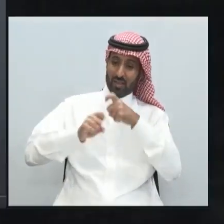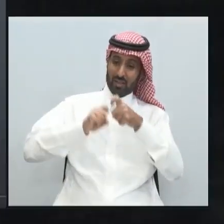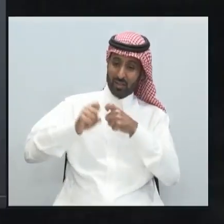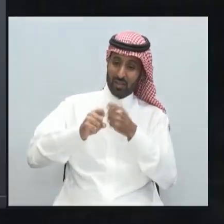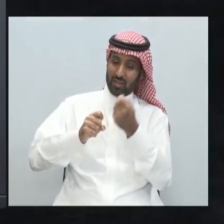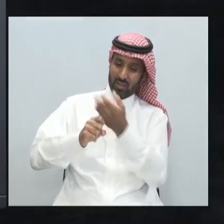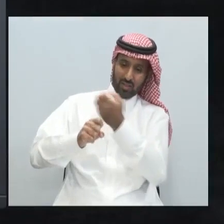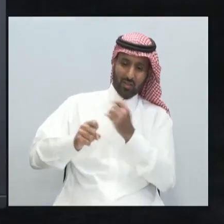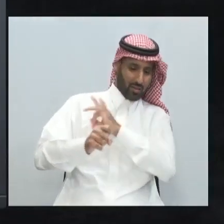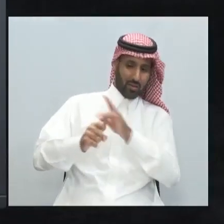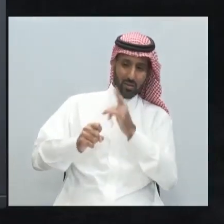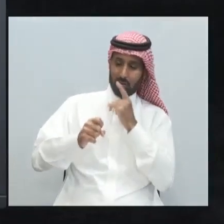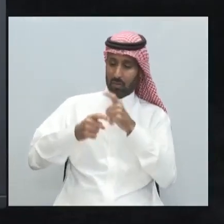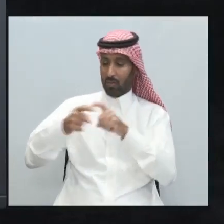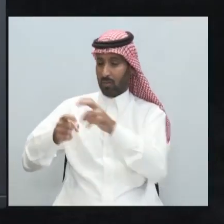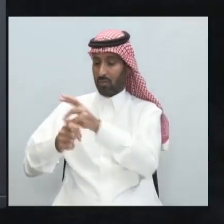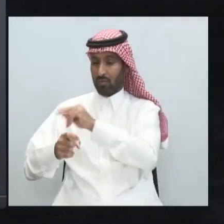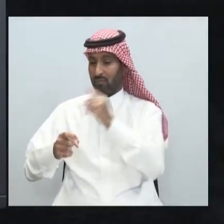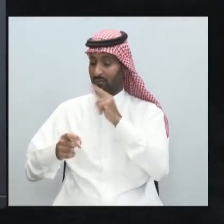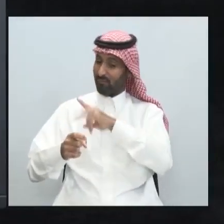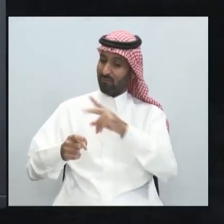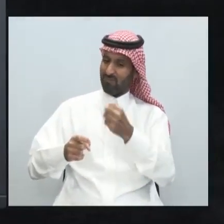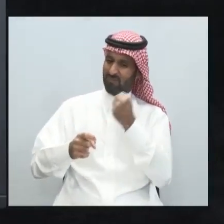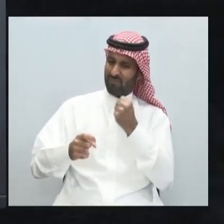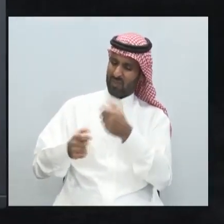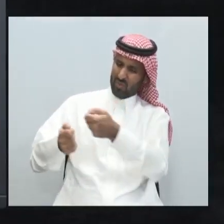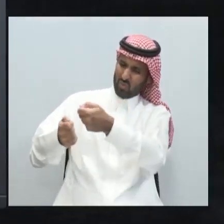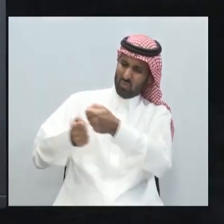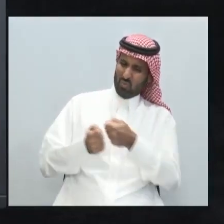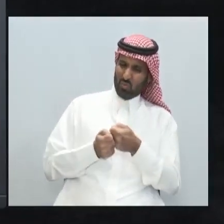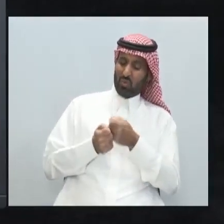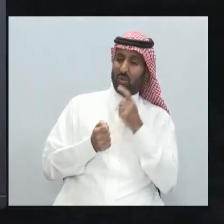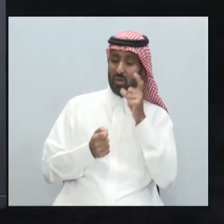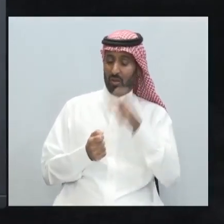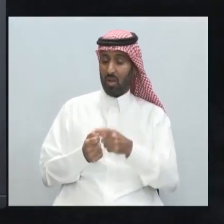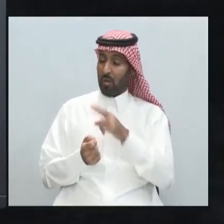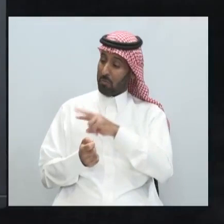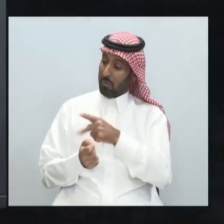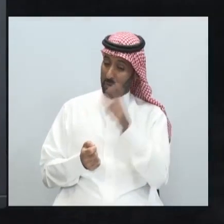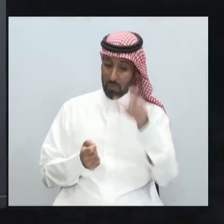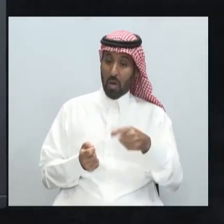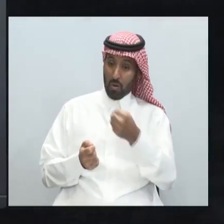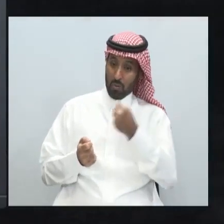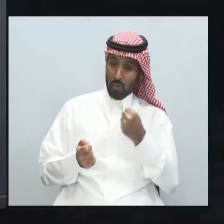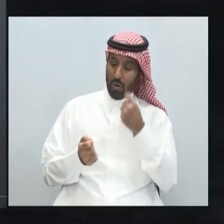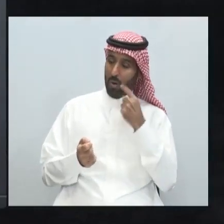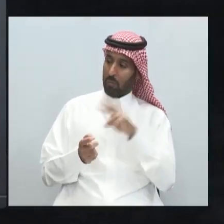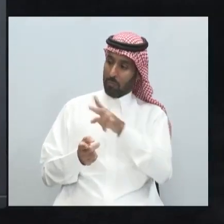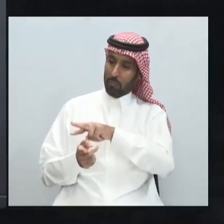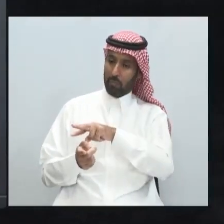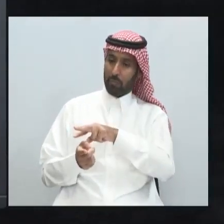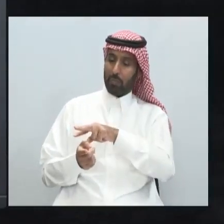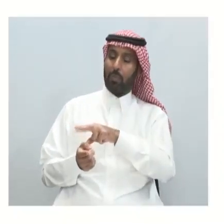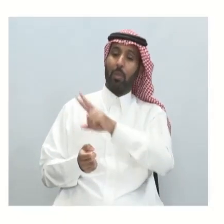الرابطه المشتركه بالقوه نفسها لعبه شد الحبل بعض الاشخاص اقوياء اكثر من اشخاص اخرين